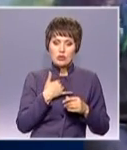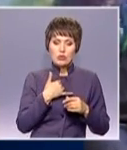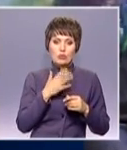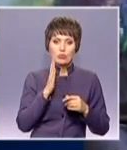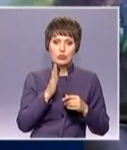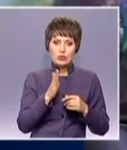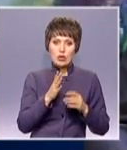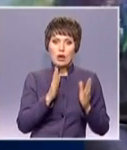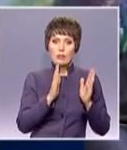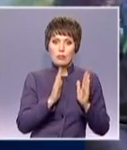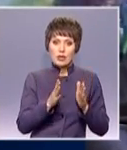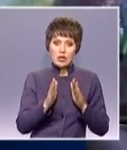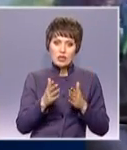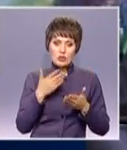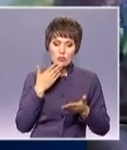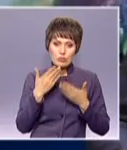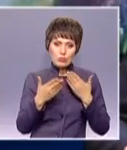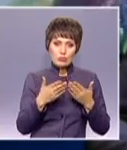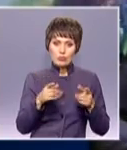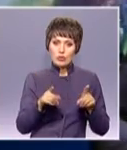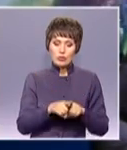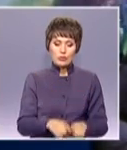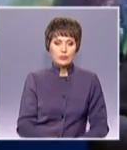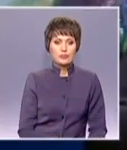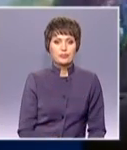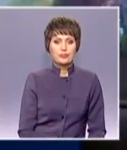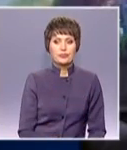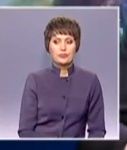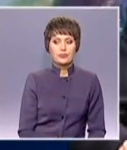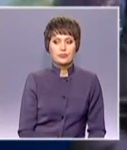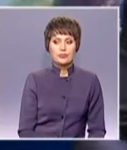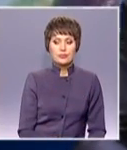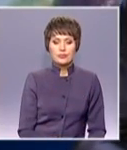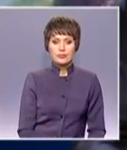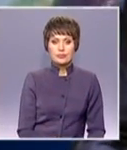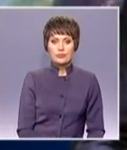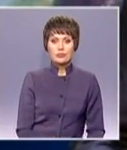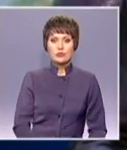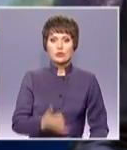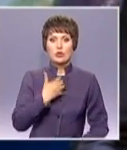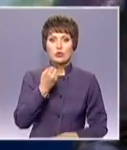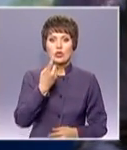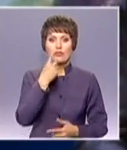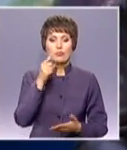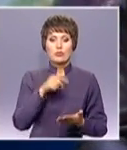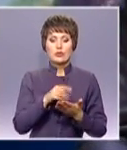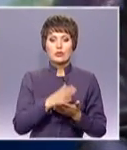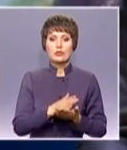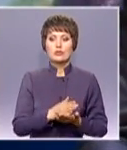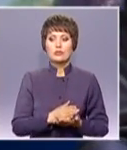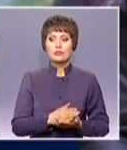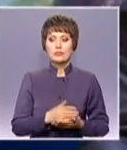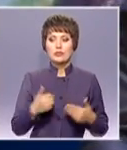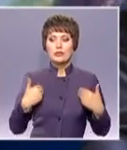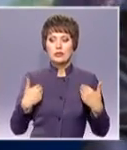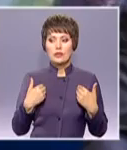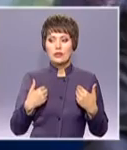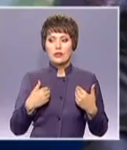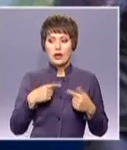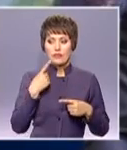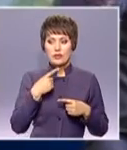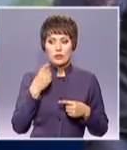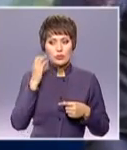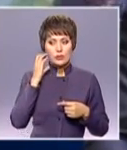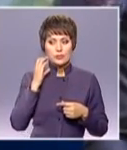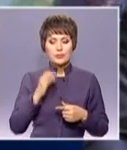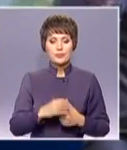какой-то порядок, спрос, да? Порядок. Спрос. Тогда, да. Евгений Ермекович, у нас еще один вопрос от телезрителя. Вы слушаем. Здравствуйте, говорите, слушаем вас.